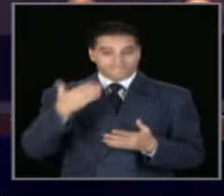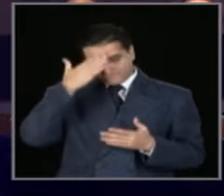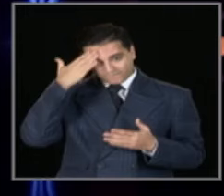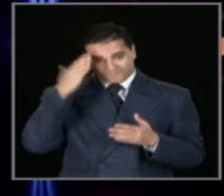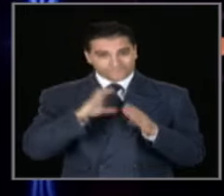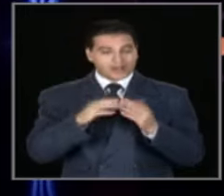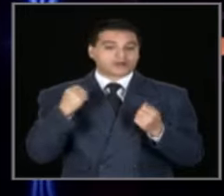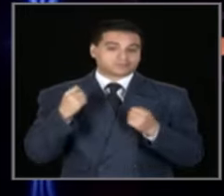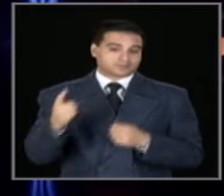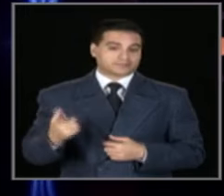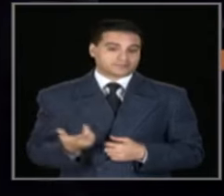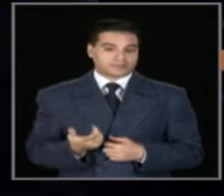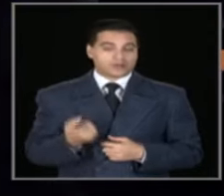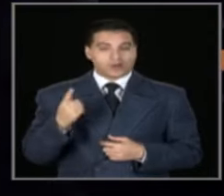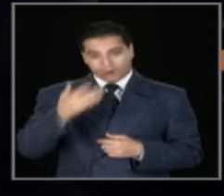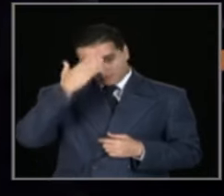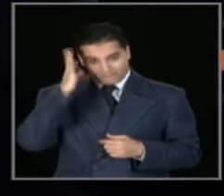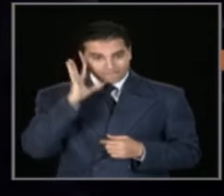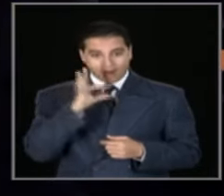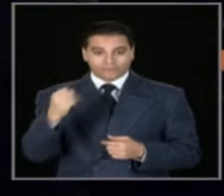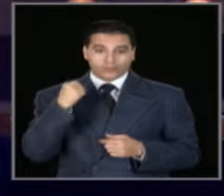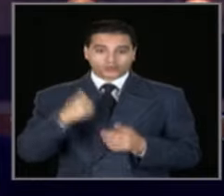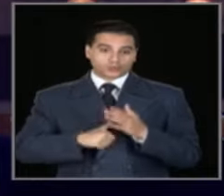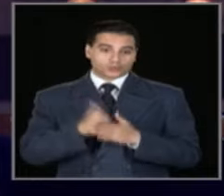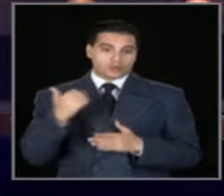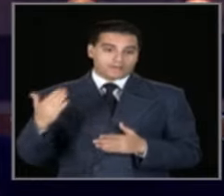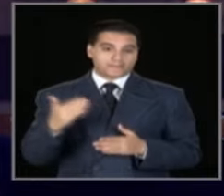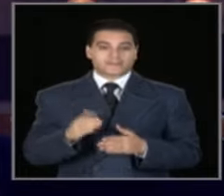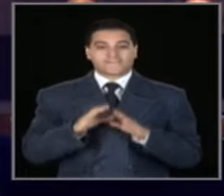فريق تقيل، مرشح للبطولة.